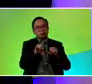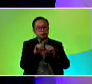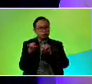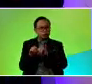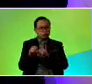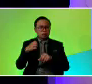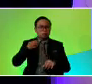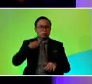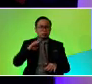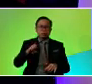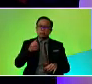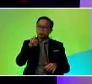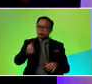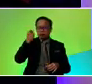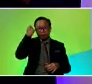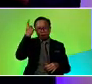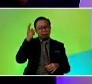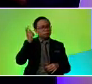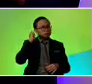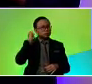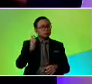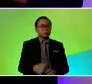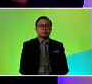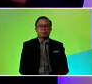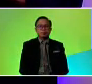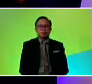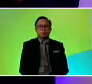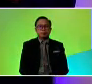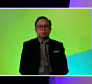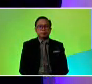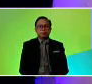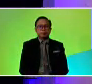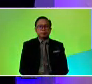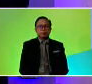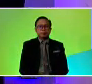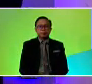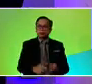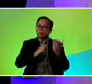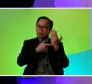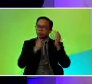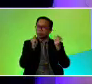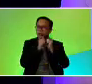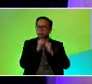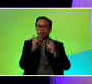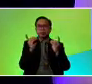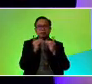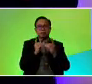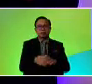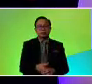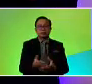yang mereka Paham tadi oke baik kita mulaikan dengan Nur